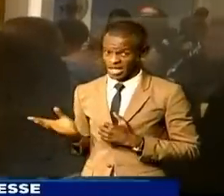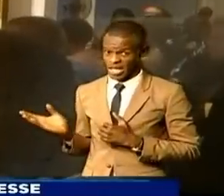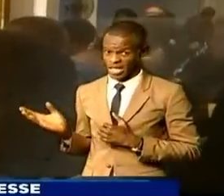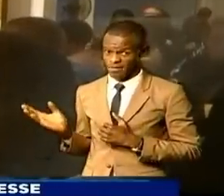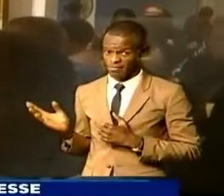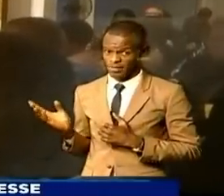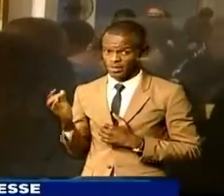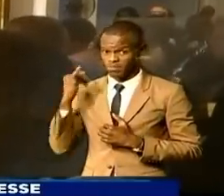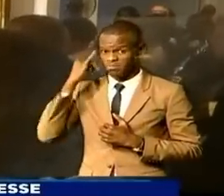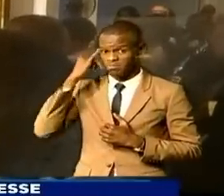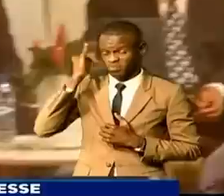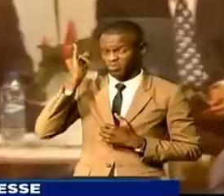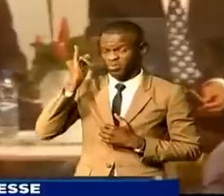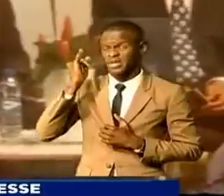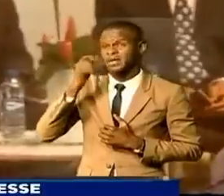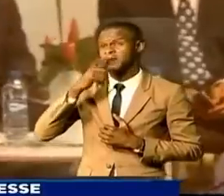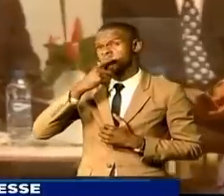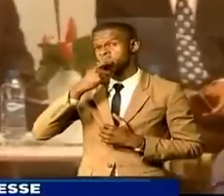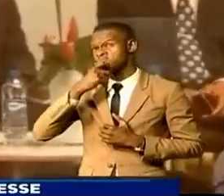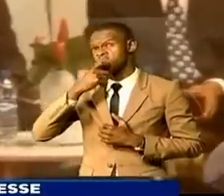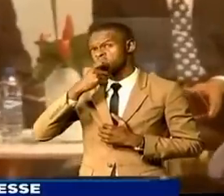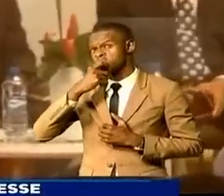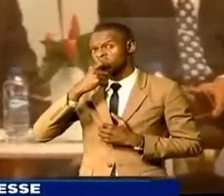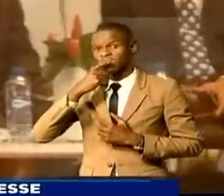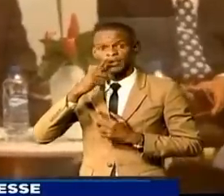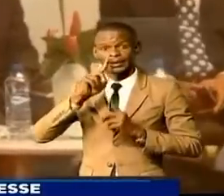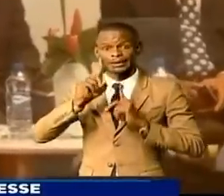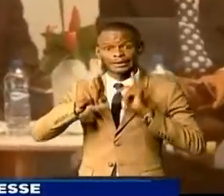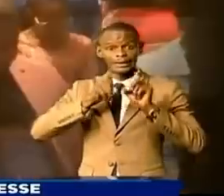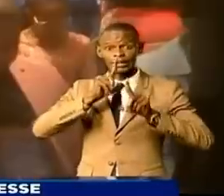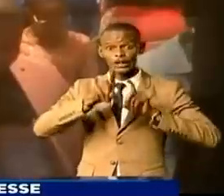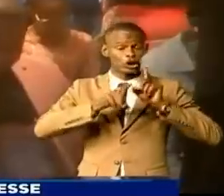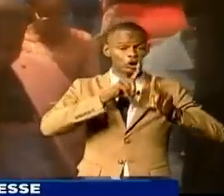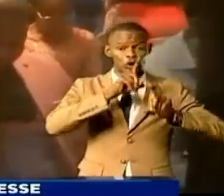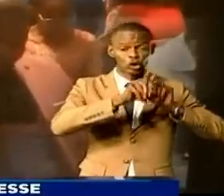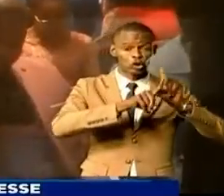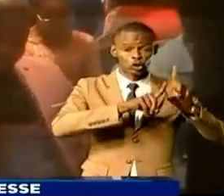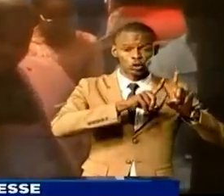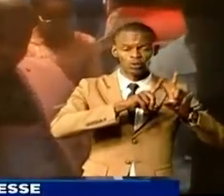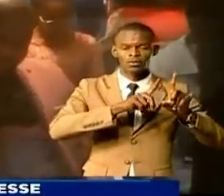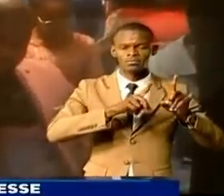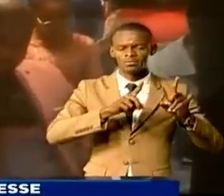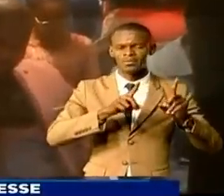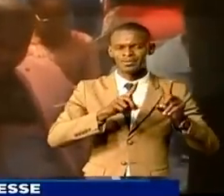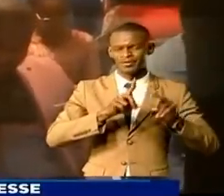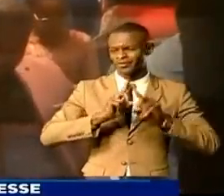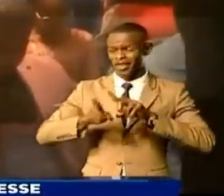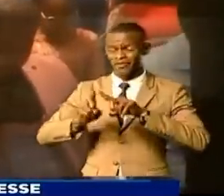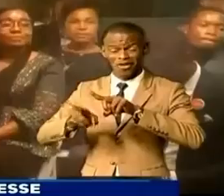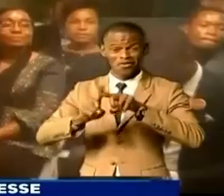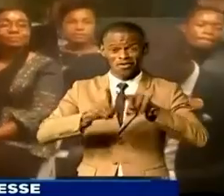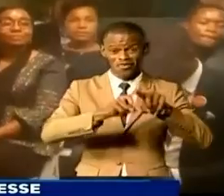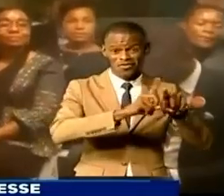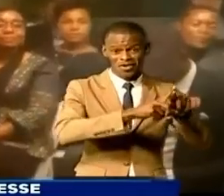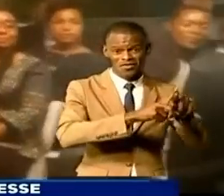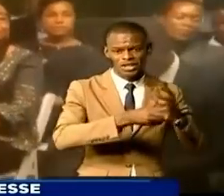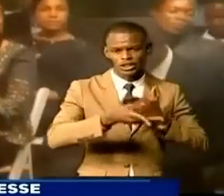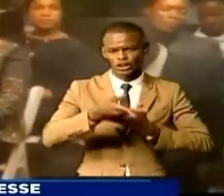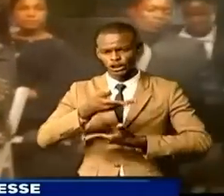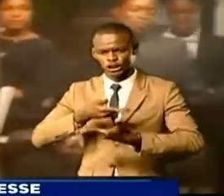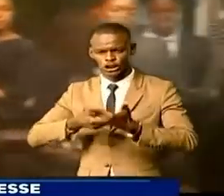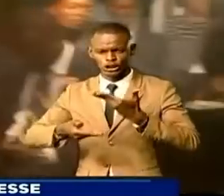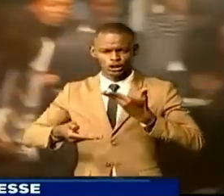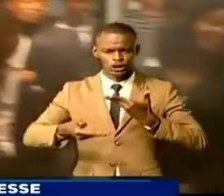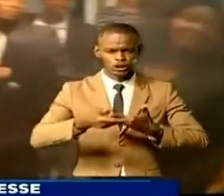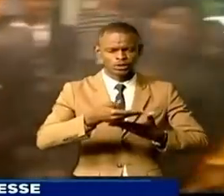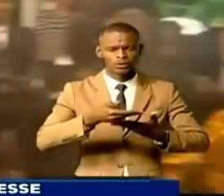questions d'environnement, aussi celles à traiter à la conférence Stockholm 50 en Suède, ont fait l'objet de débats lors des discussions en